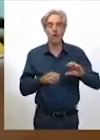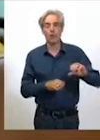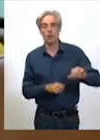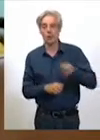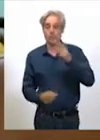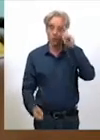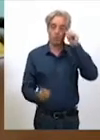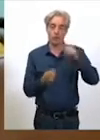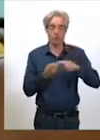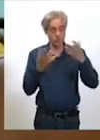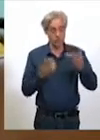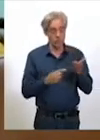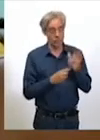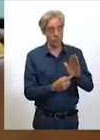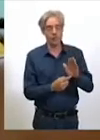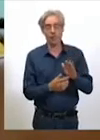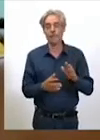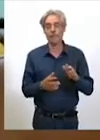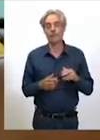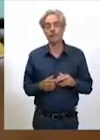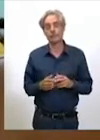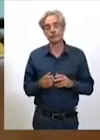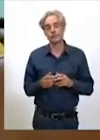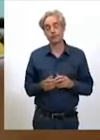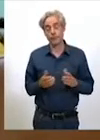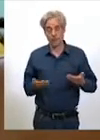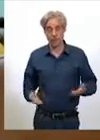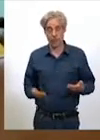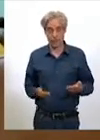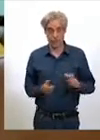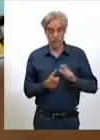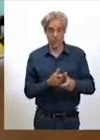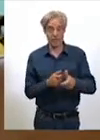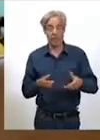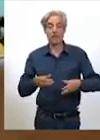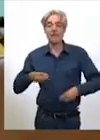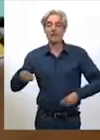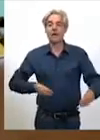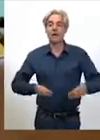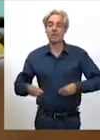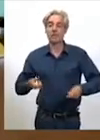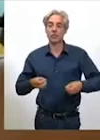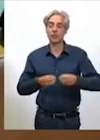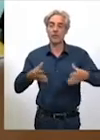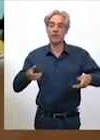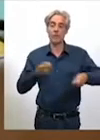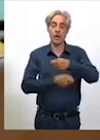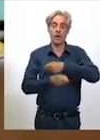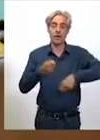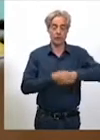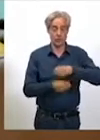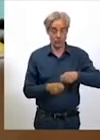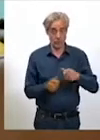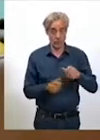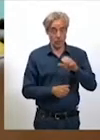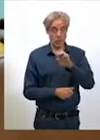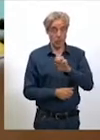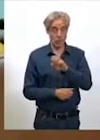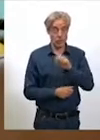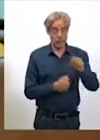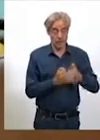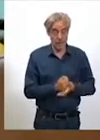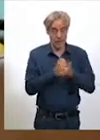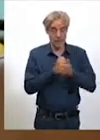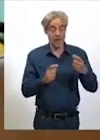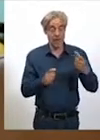objectif qu'on s'est donné et qu'on a réussi, puisque maintenant, c'est bien la direction du développement économique qui porte l'ESS au sein de la ville, avec l'appui